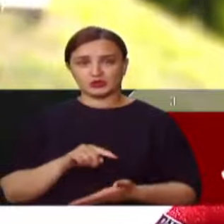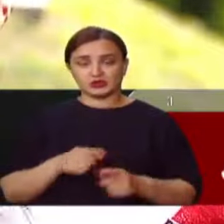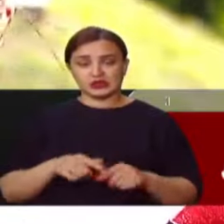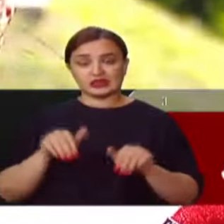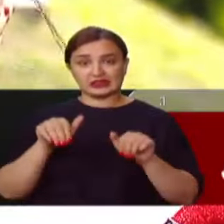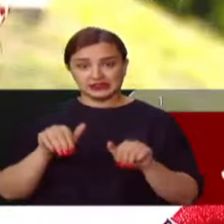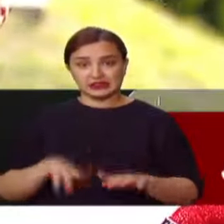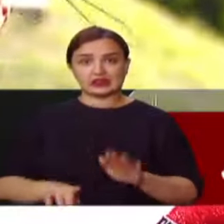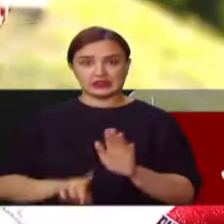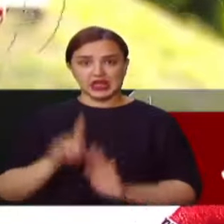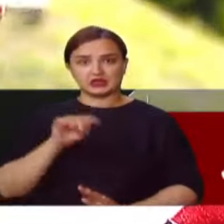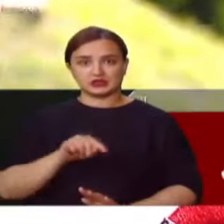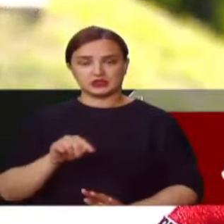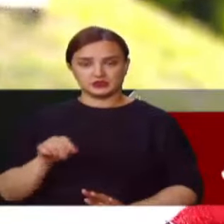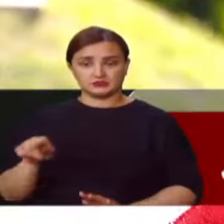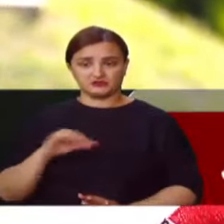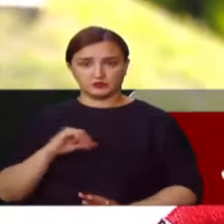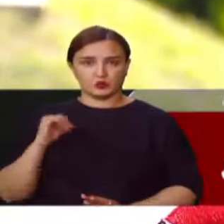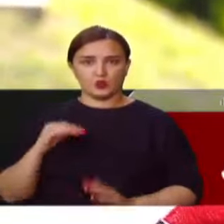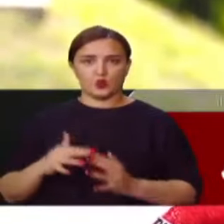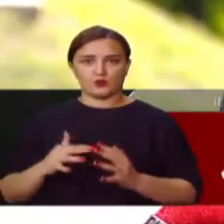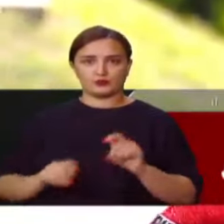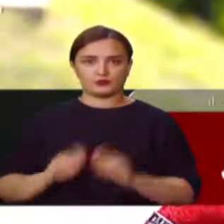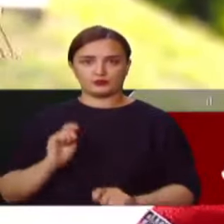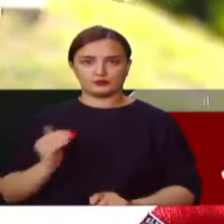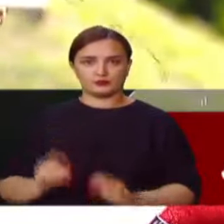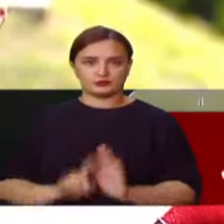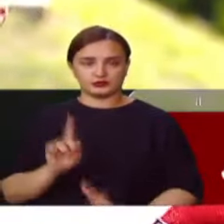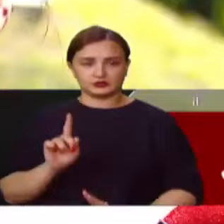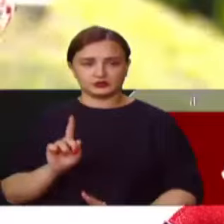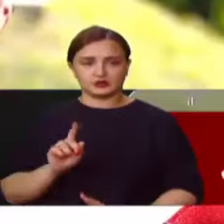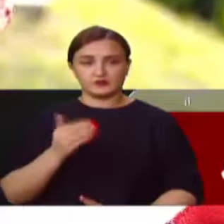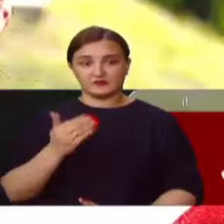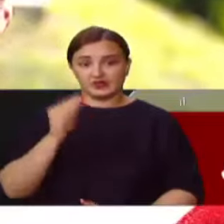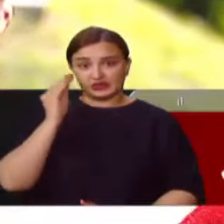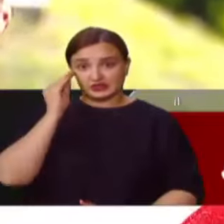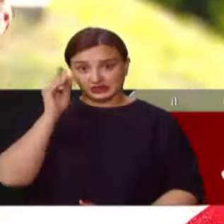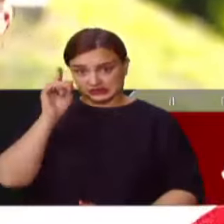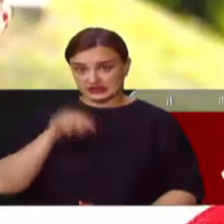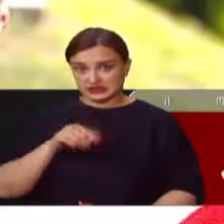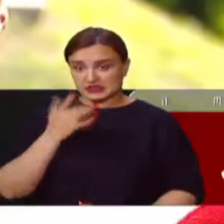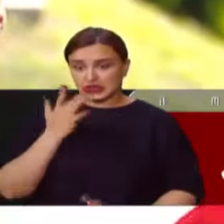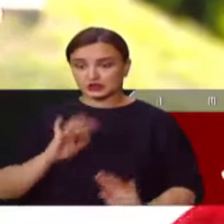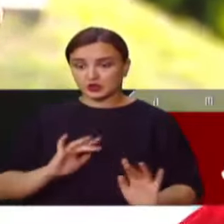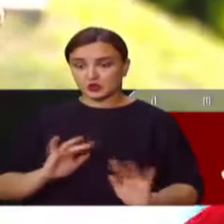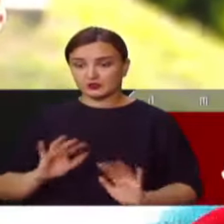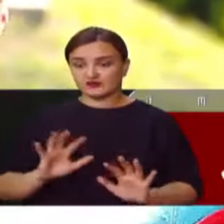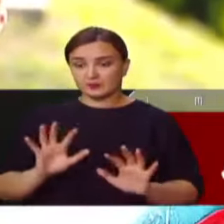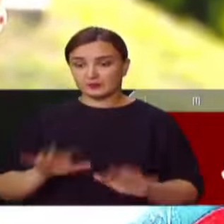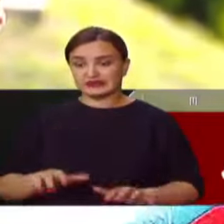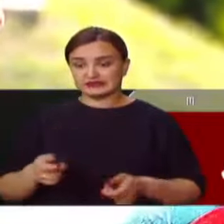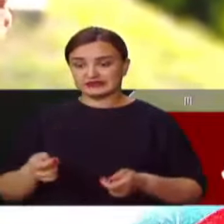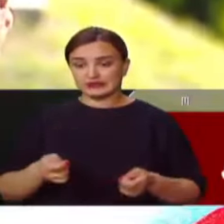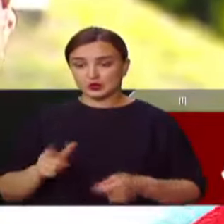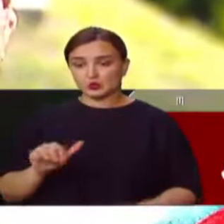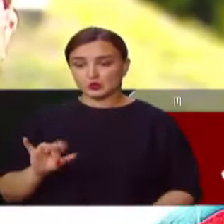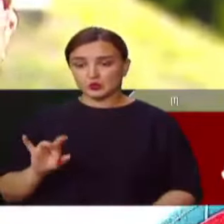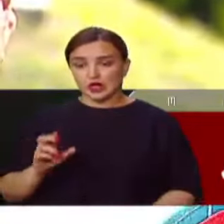დაიწყეს აგვისტოს ომი. გარდა ამისა, თქვენ ისეთ რომ ამ პოზიციას ეთანხმება ნაცმოძრაობის პრეზიდენტი სალომე ზურაბიშვილი,